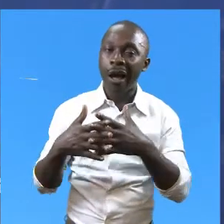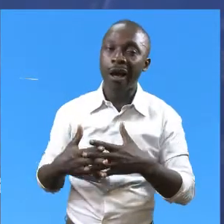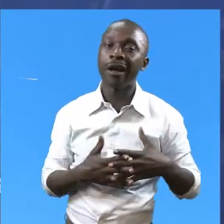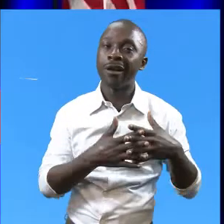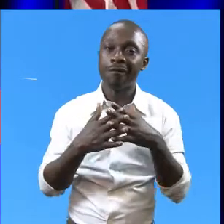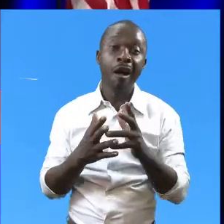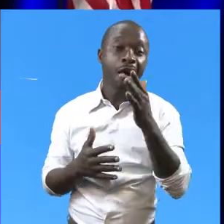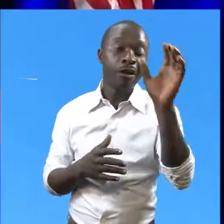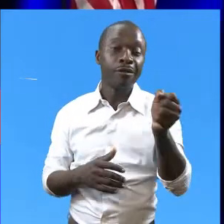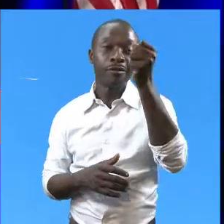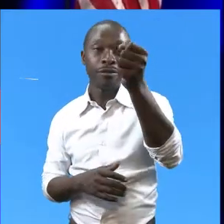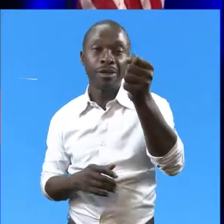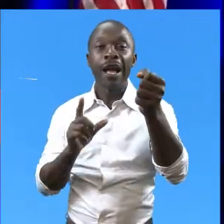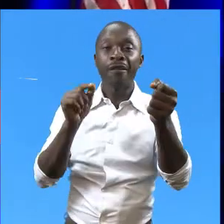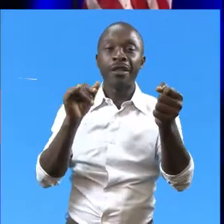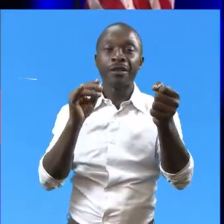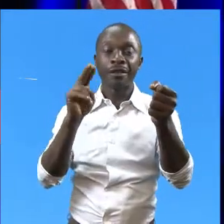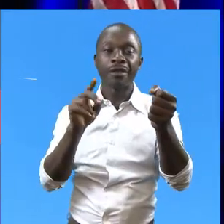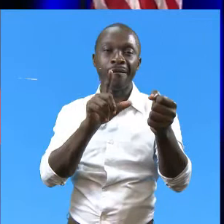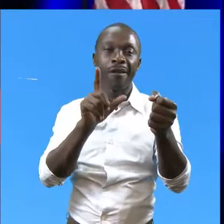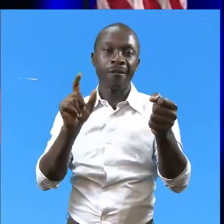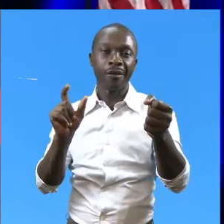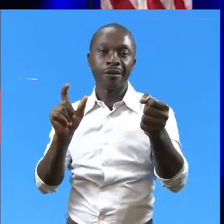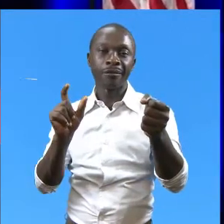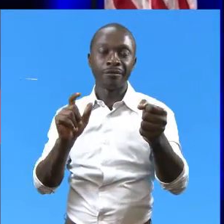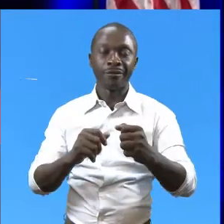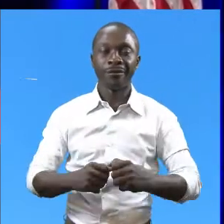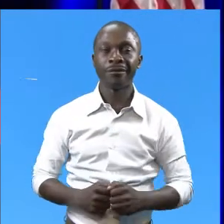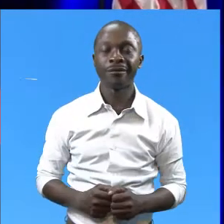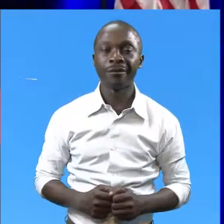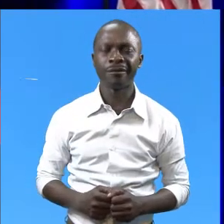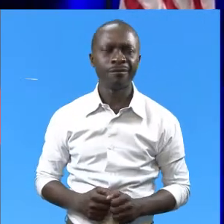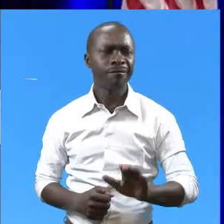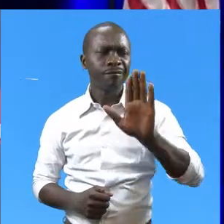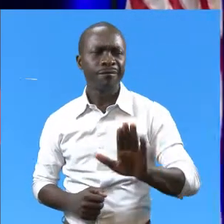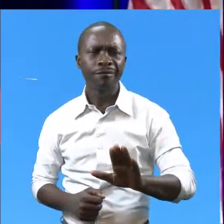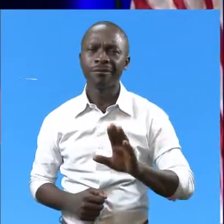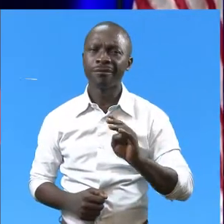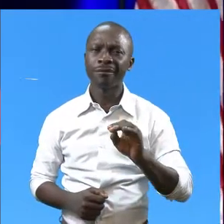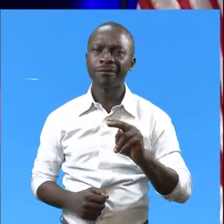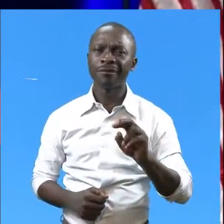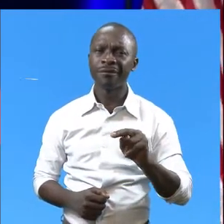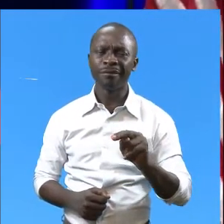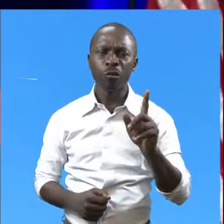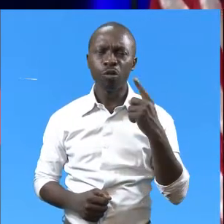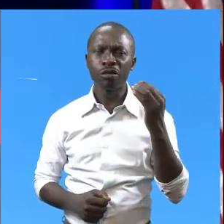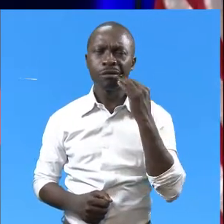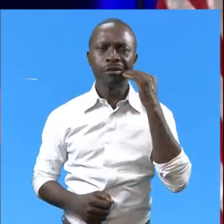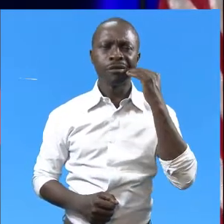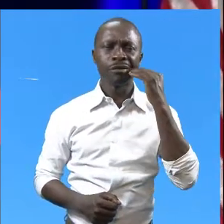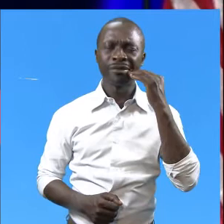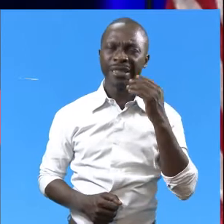des États-Unis et sera investi le 20 janvier 2021. Mais qui est cet homme qui arbore toujours un